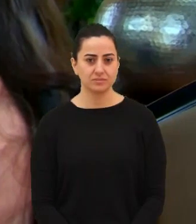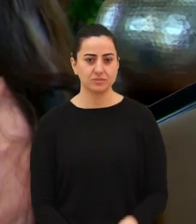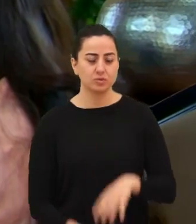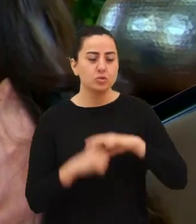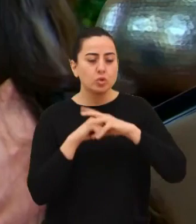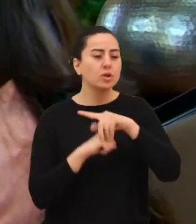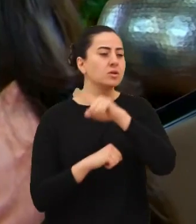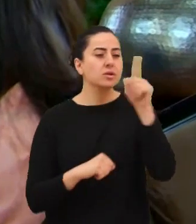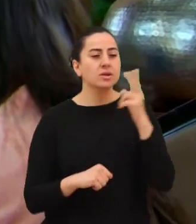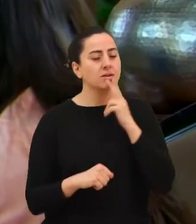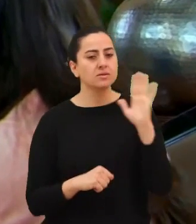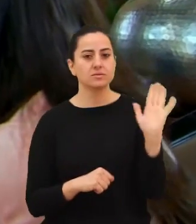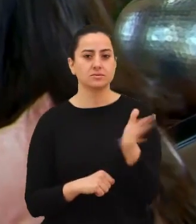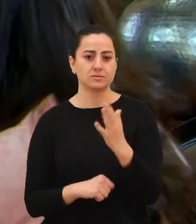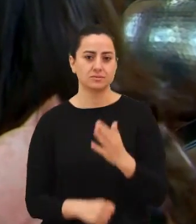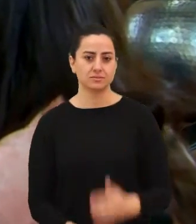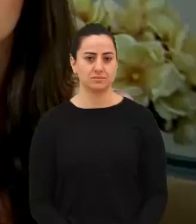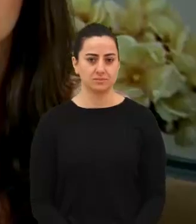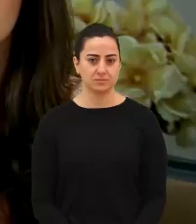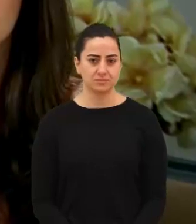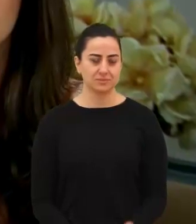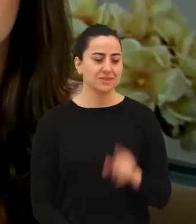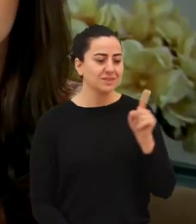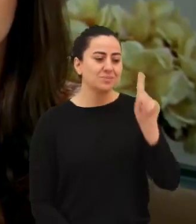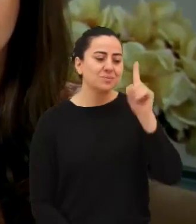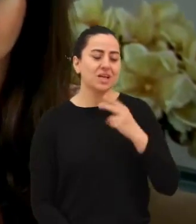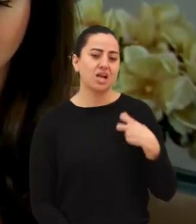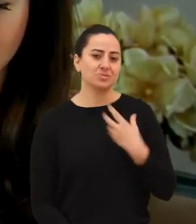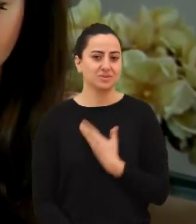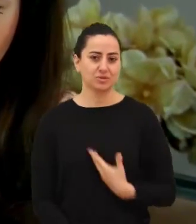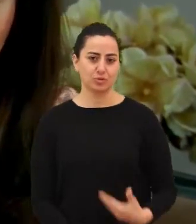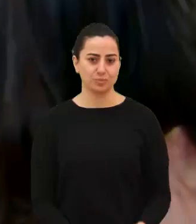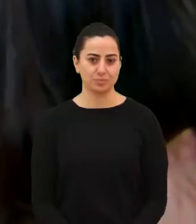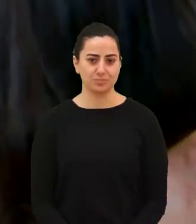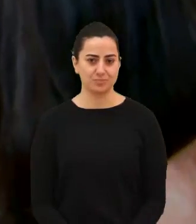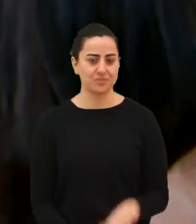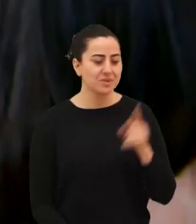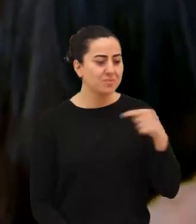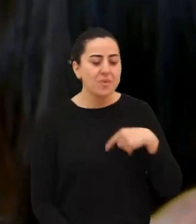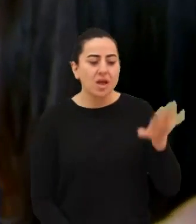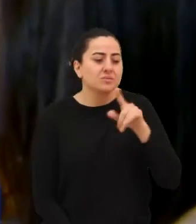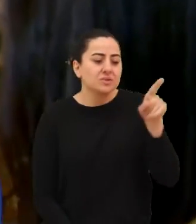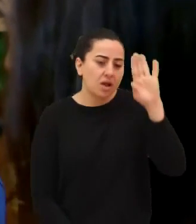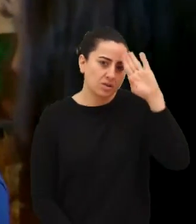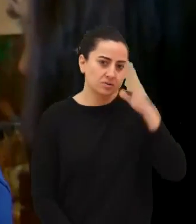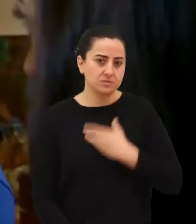Dünyadaki tüm kadınlar bir yana, sen diğer yana aşkım. Sen benim her şeyimsin ya.